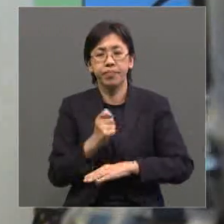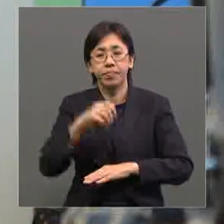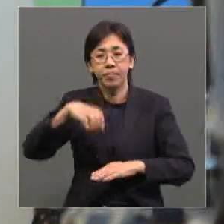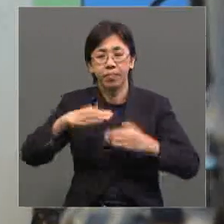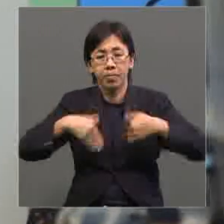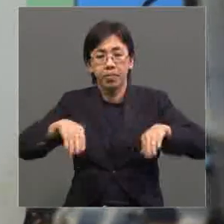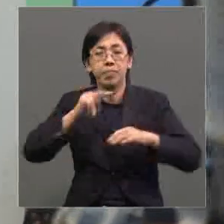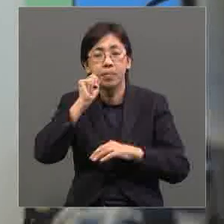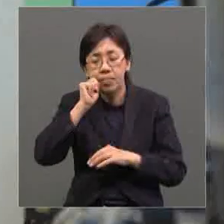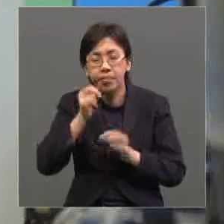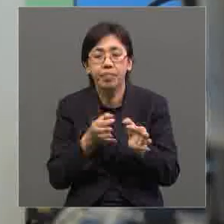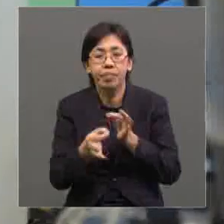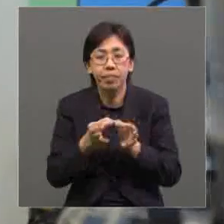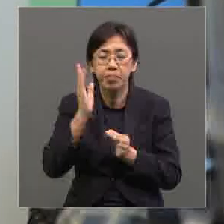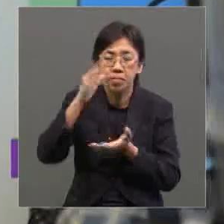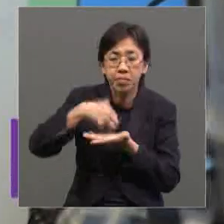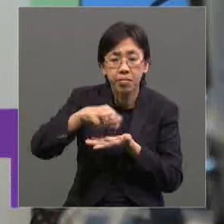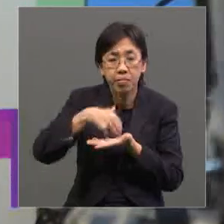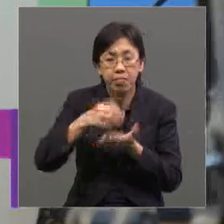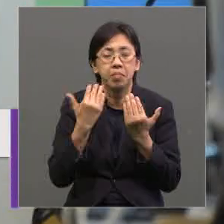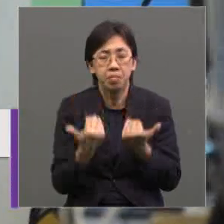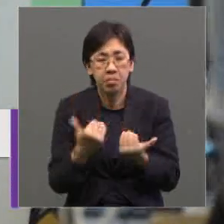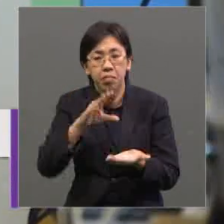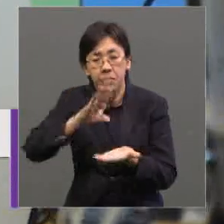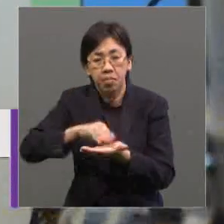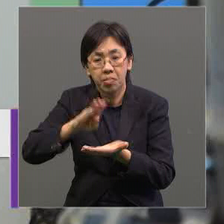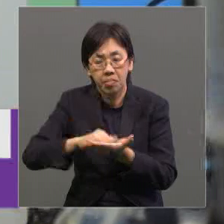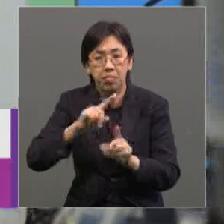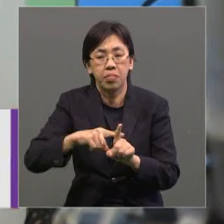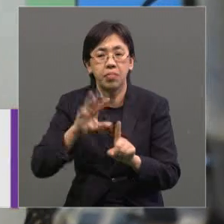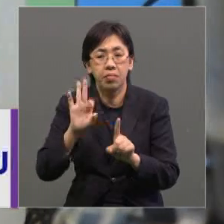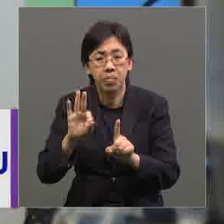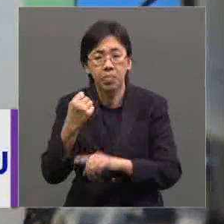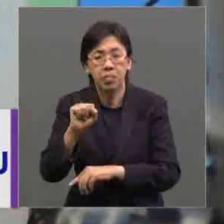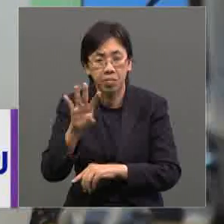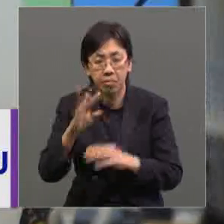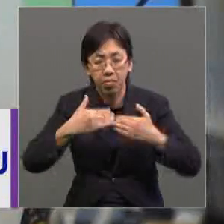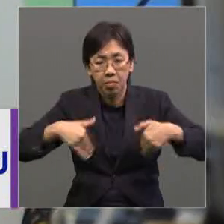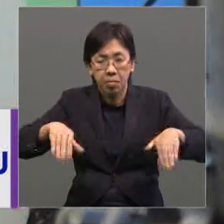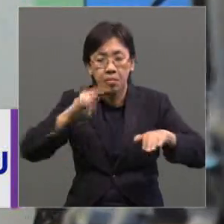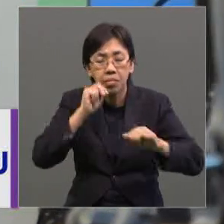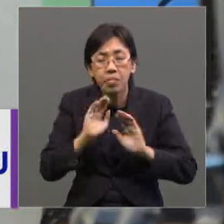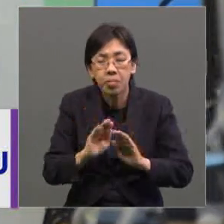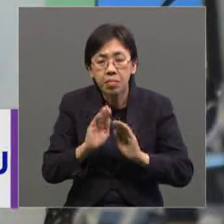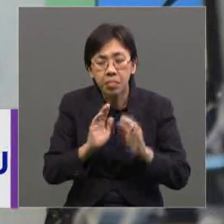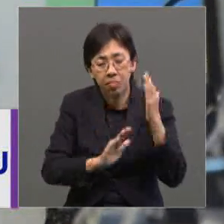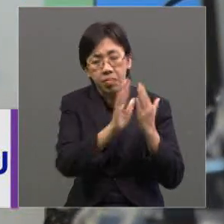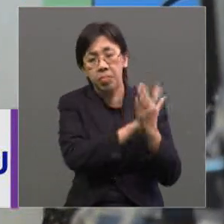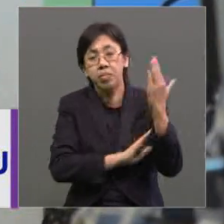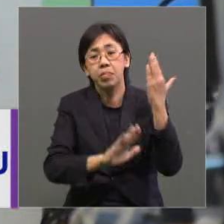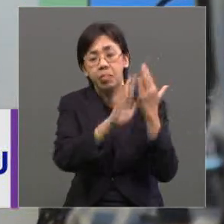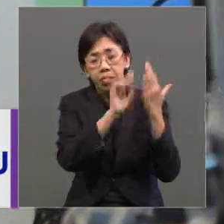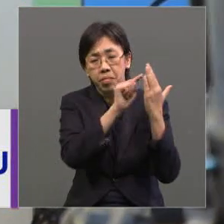กรมชลประทานเปิดเผยว่าปัจจุบันนะคะข้อมูลณวันที่ 14กันยายนอ่างเก็บน้ำขนาดใหญ่และขนาดกลางทั่วประเทศ